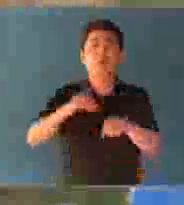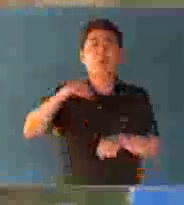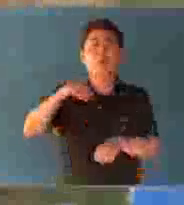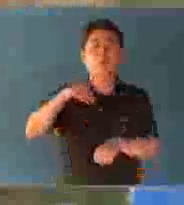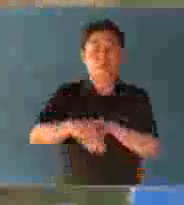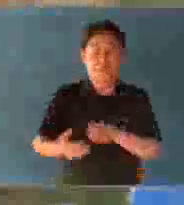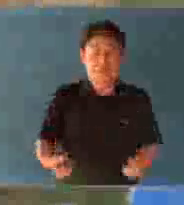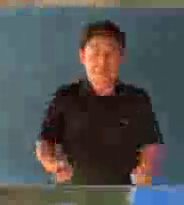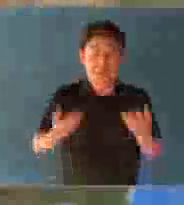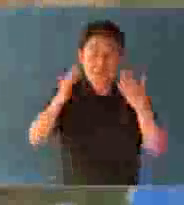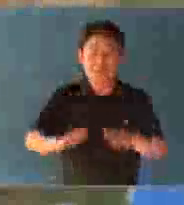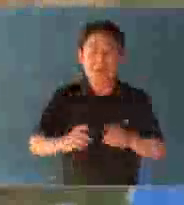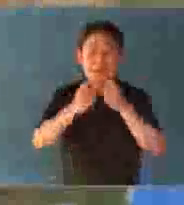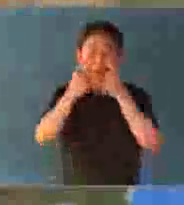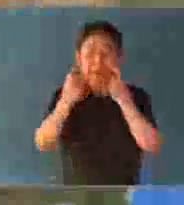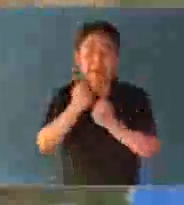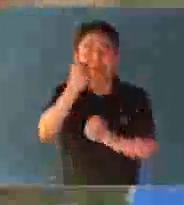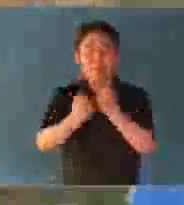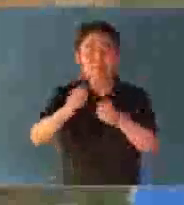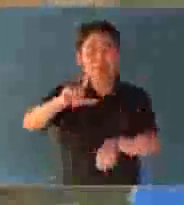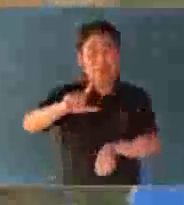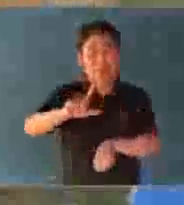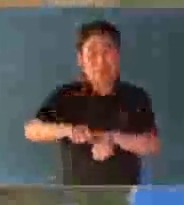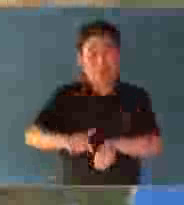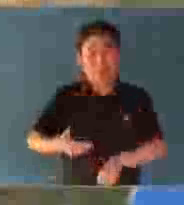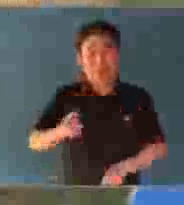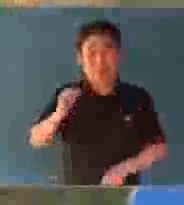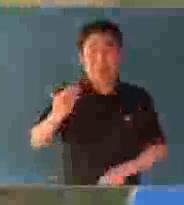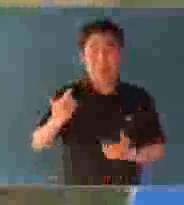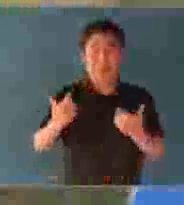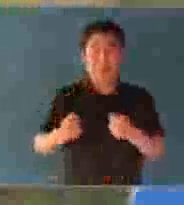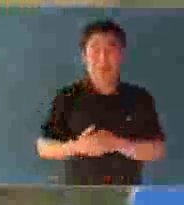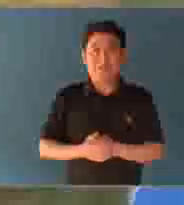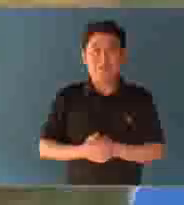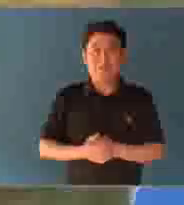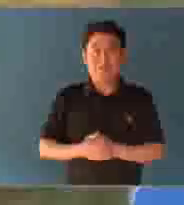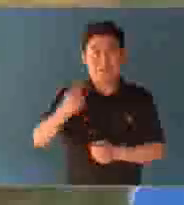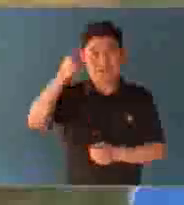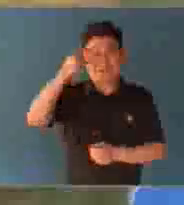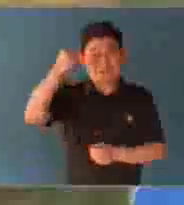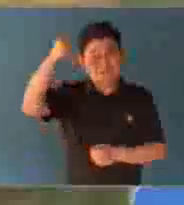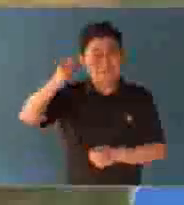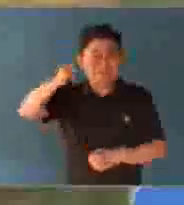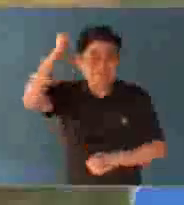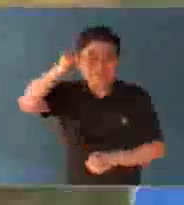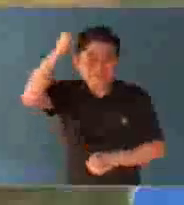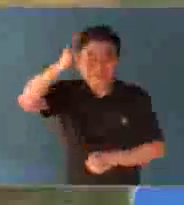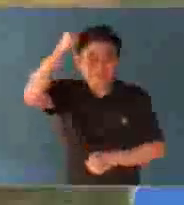공식적인 행사지만 개인적인 해명의 시간을 좀 가져야 될것 같습니다. 헤어스타일에 변화가 좀